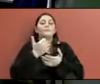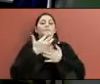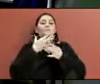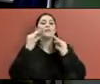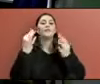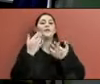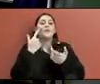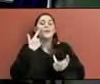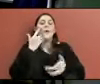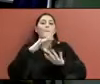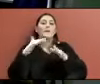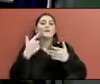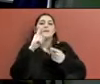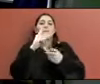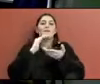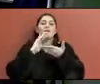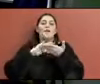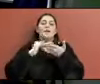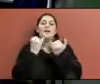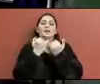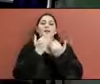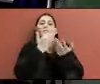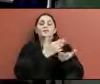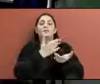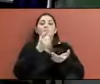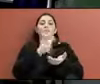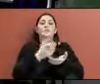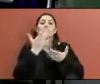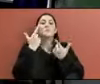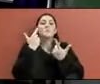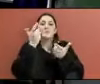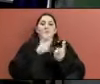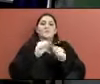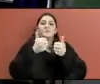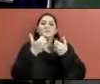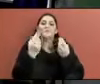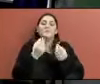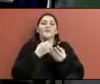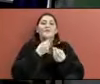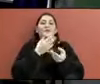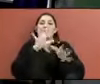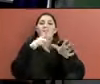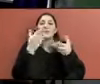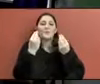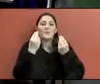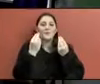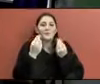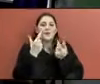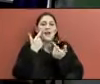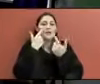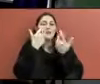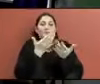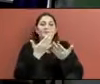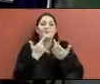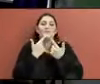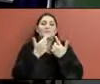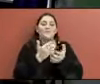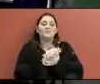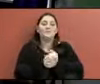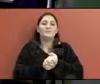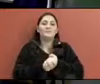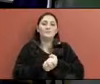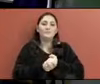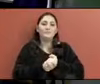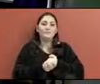engelli. Teşekkür ederim Mevlüt abi. Onur Zorluoğlu, iyi yayınlar başkanım demiş. Ali Eren Topkaya, hayırlı